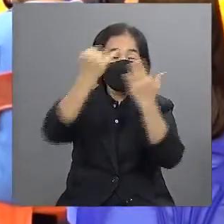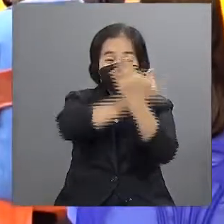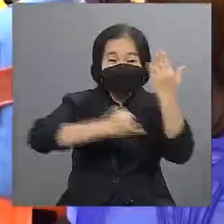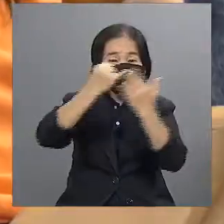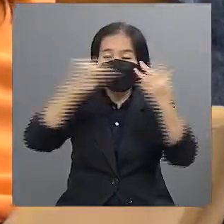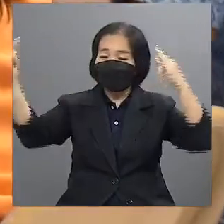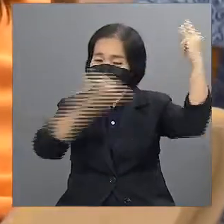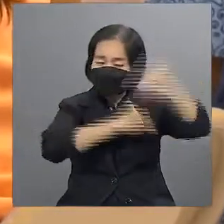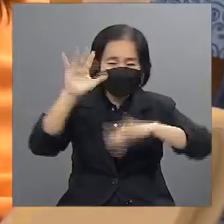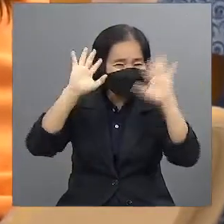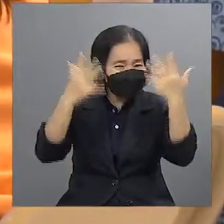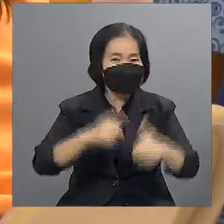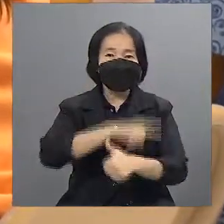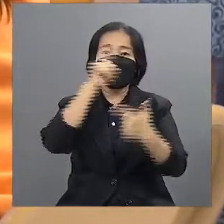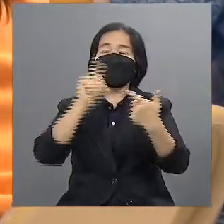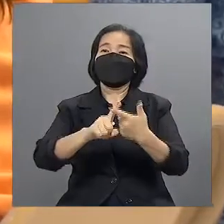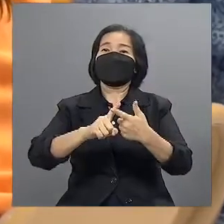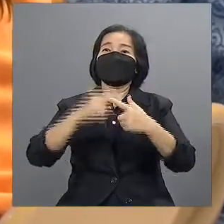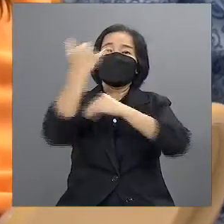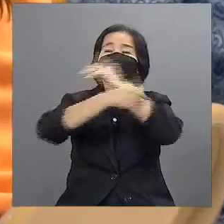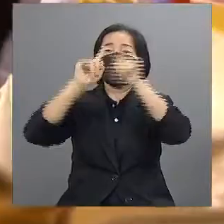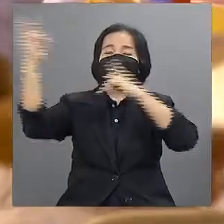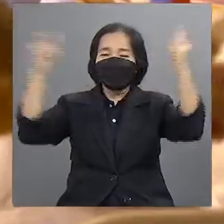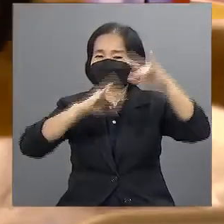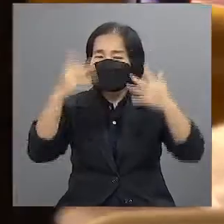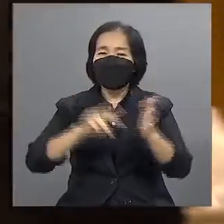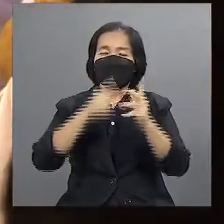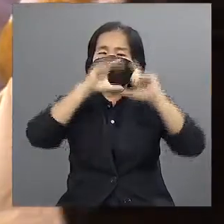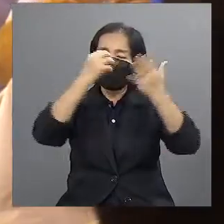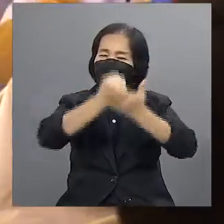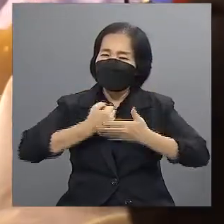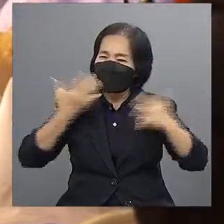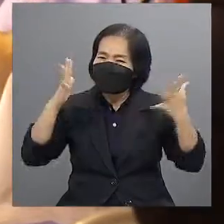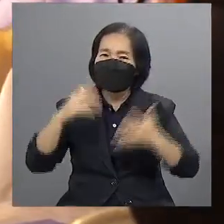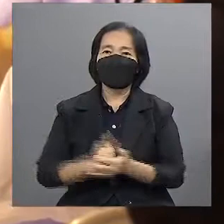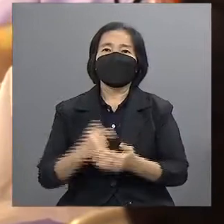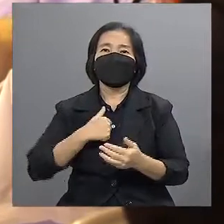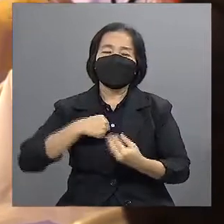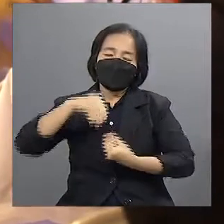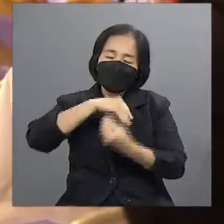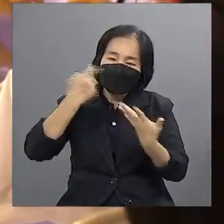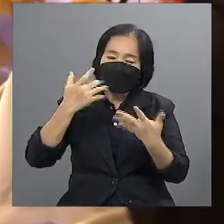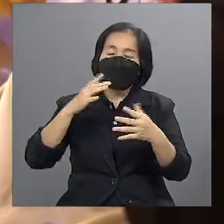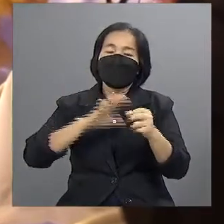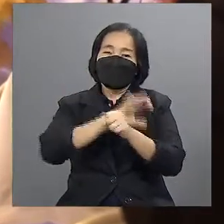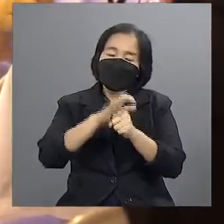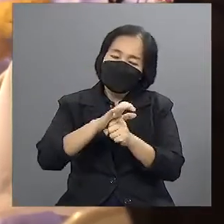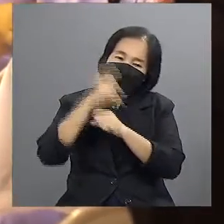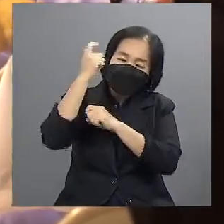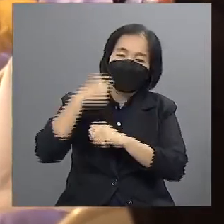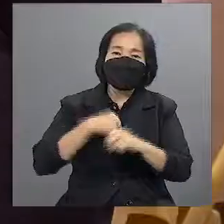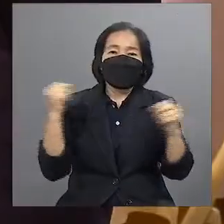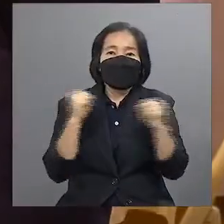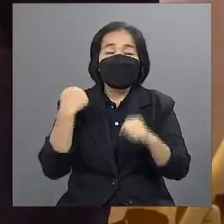เยộcยาให้พวกเรารู้สึกอุนใจมั่นใจในการทจะปราดเชื้อ ก Violenceถ้พวกเราได้วัคซีนดารเจิ 70